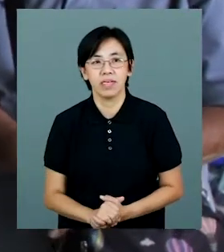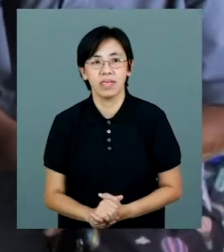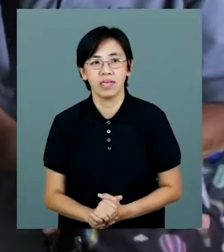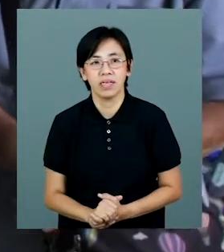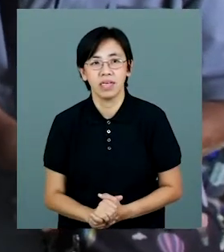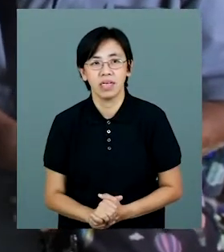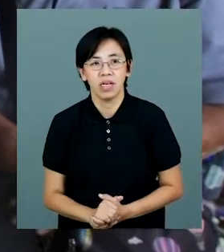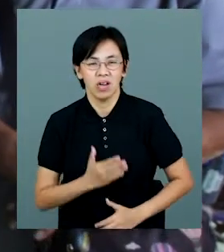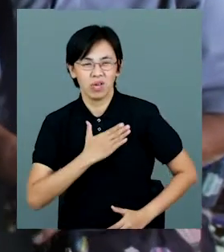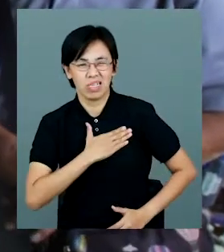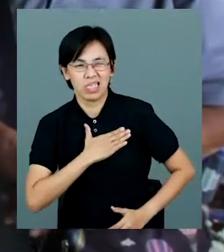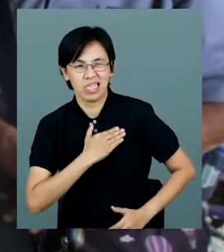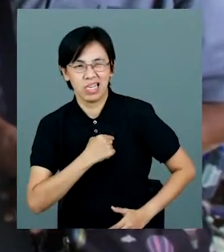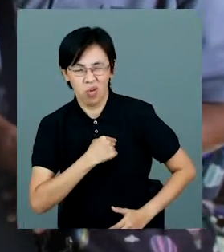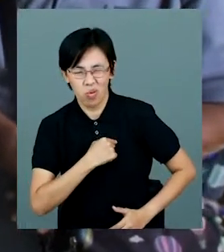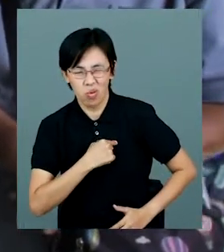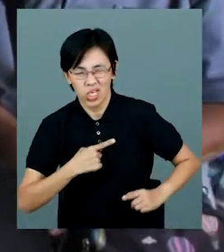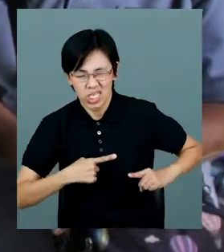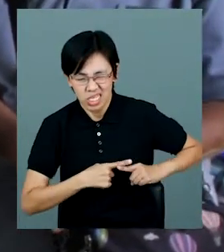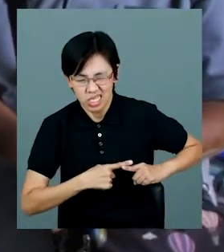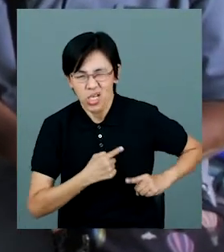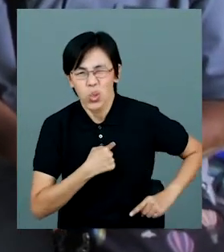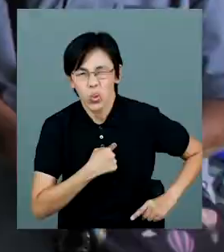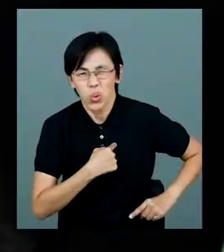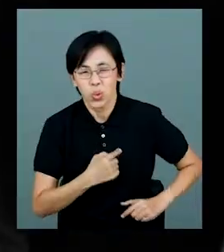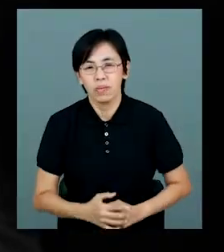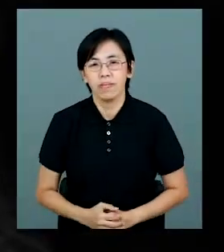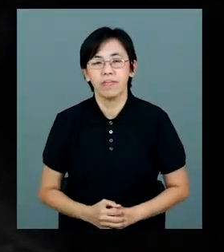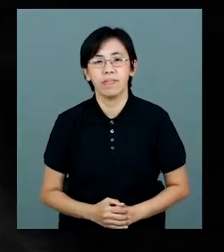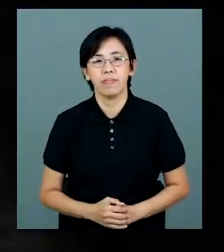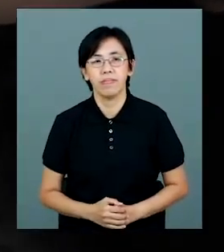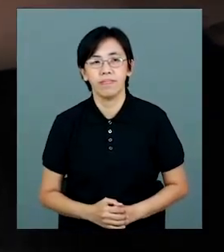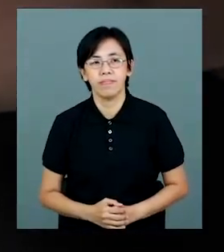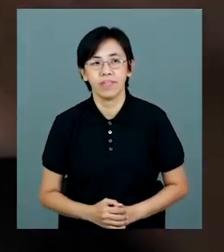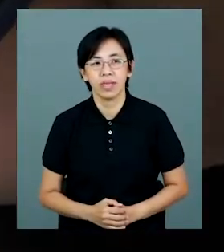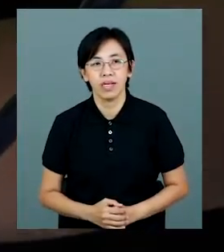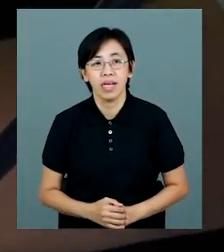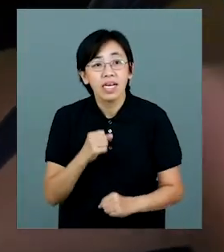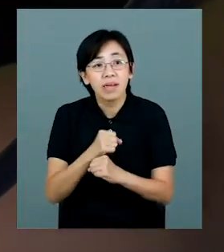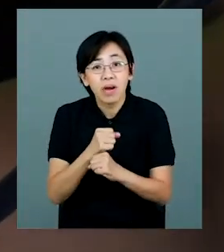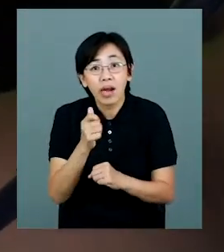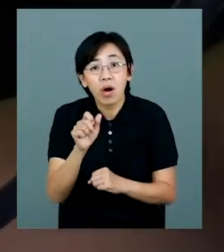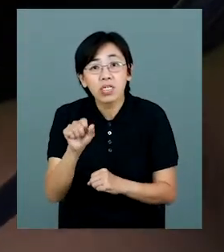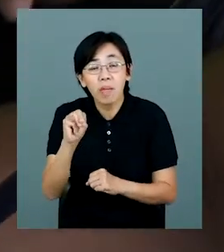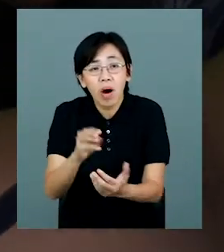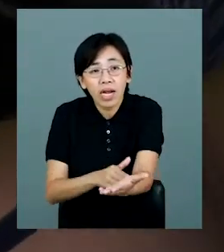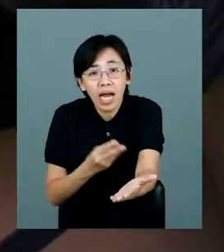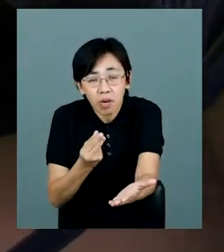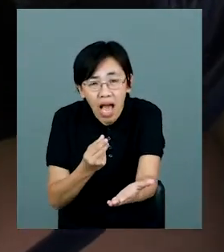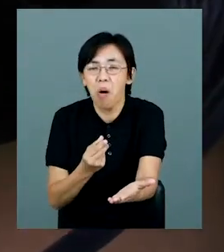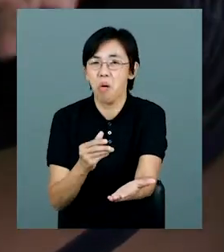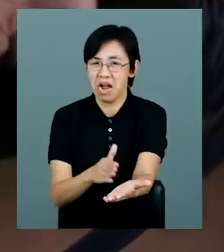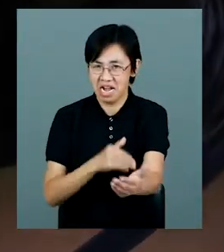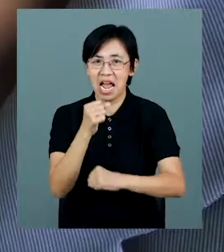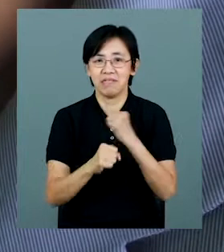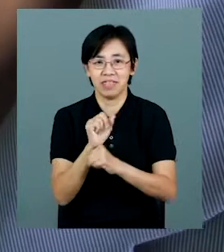ล้วก็ฝั่งซ้ายตรงนี้ครับก็จะเจ็บครับ พี่ปี๊ดเป็นอสม.มากี่ปีแล้ว